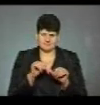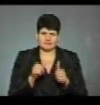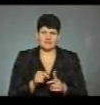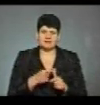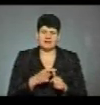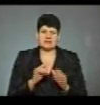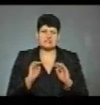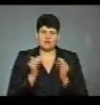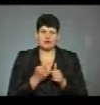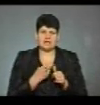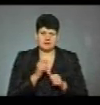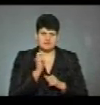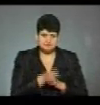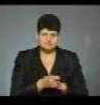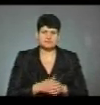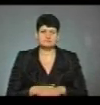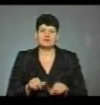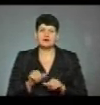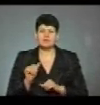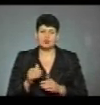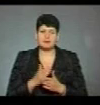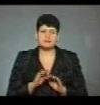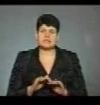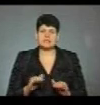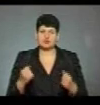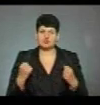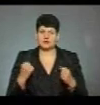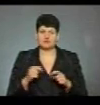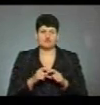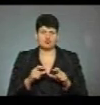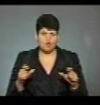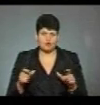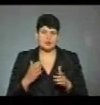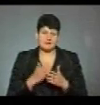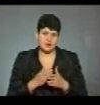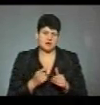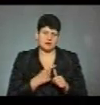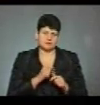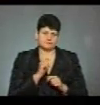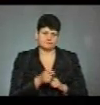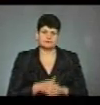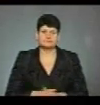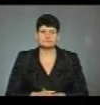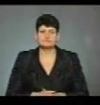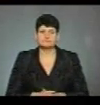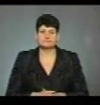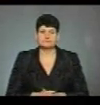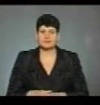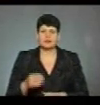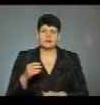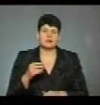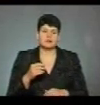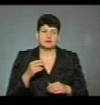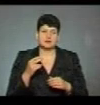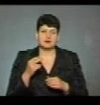імені. Крім того, ми вже маємо дитячу спортивну школу, яка названа в честь його імені. Вдова Андрія